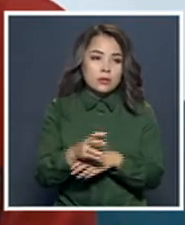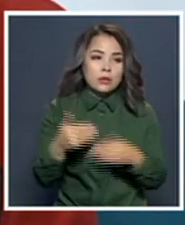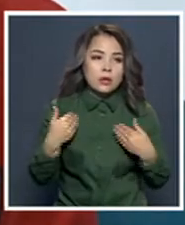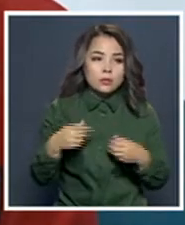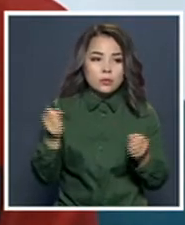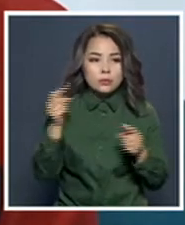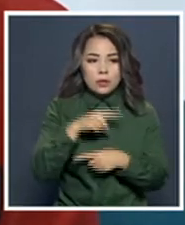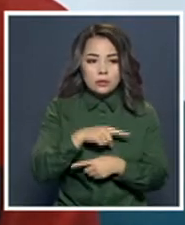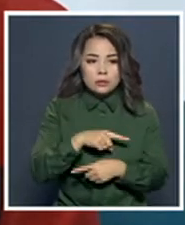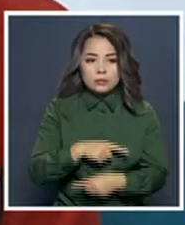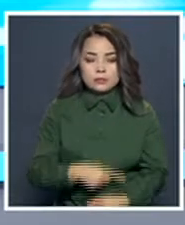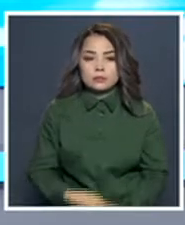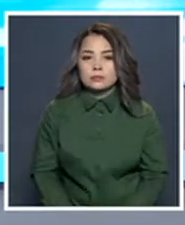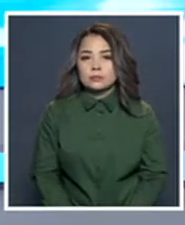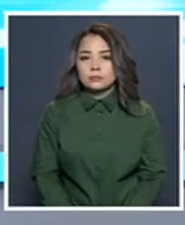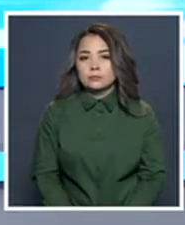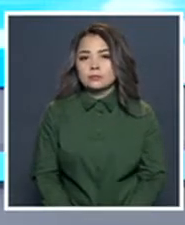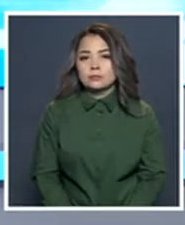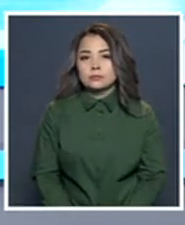кетеді.